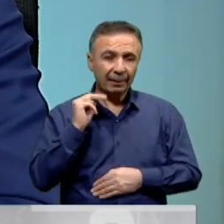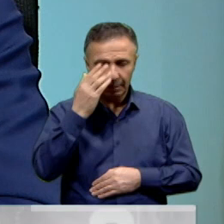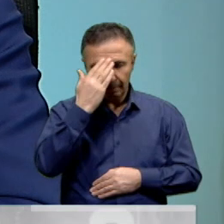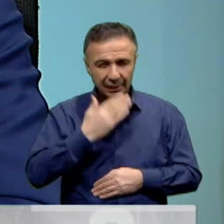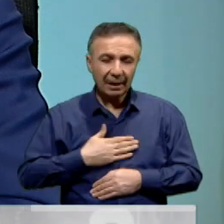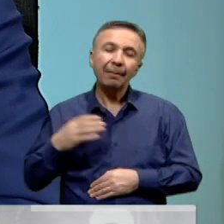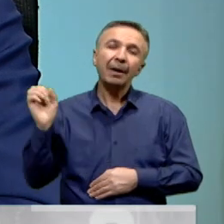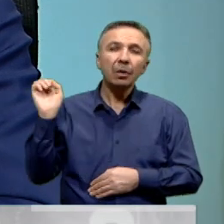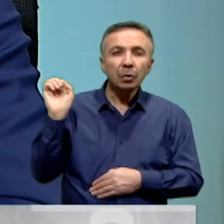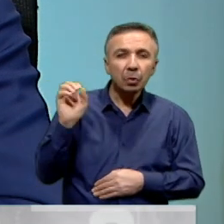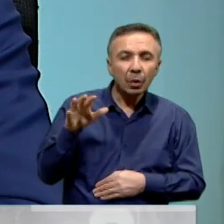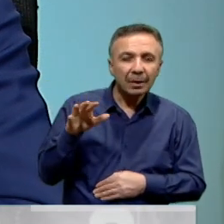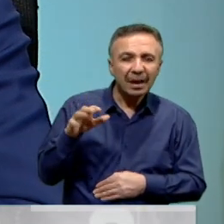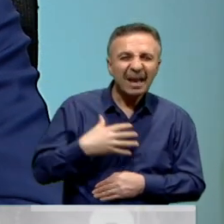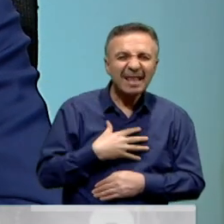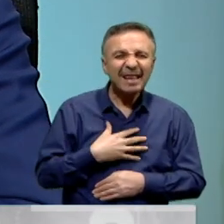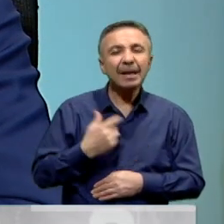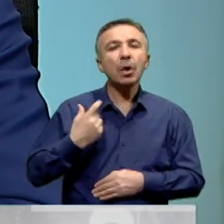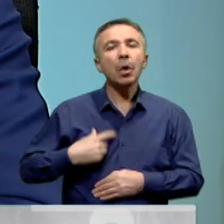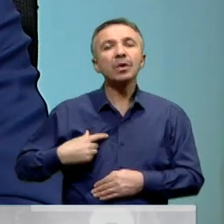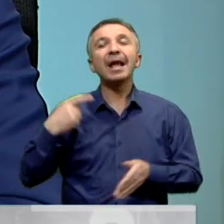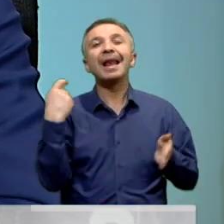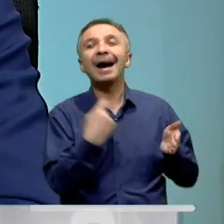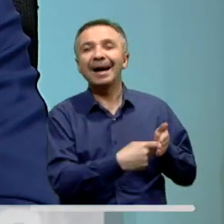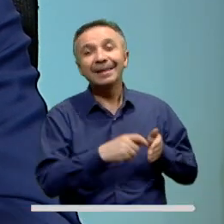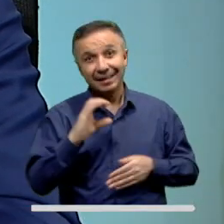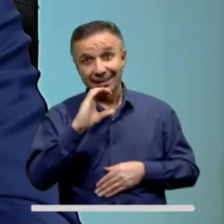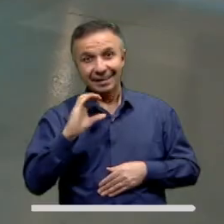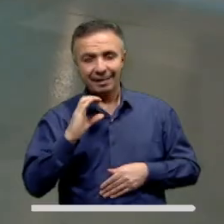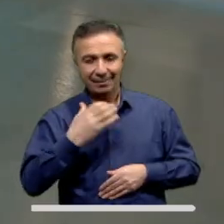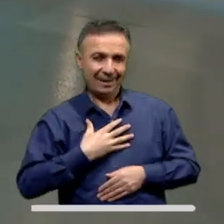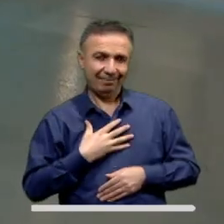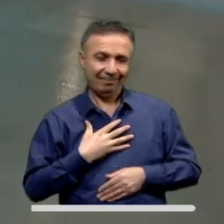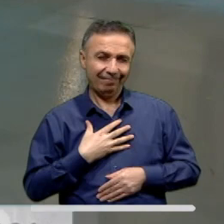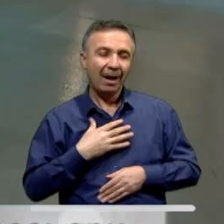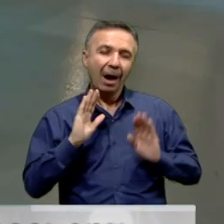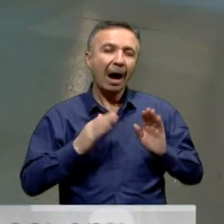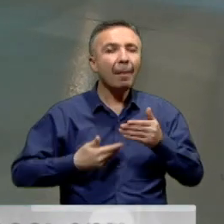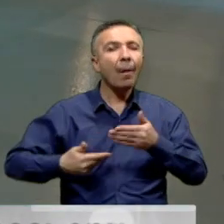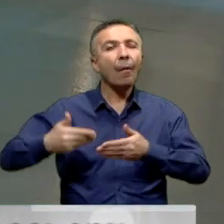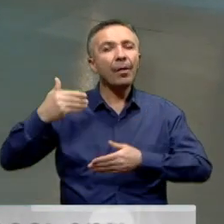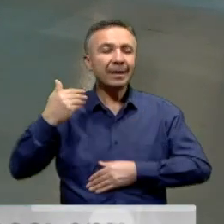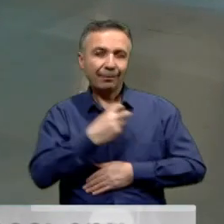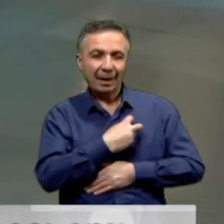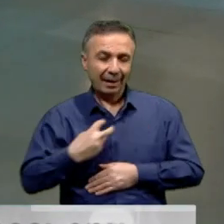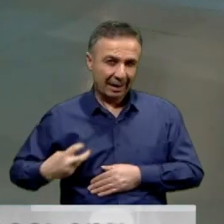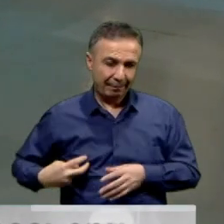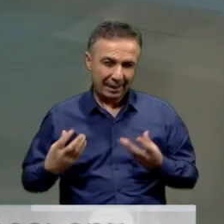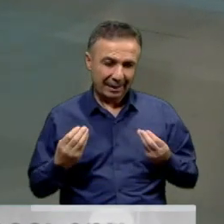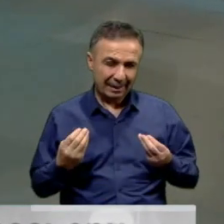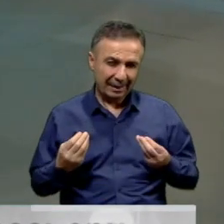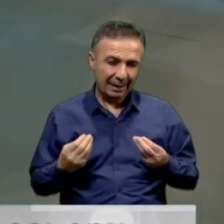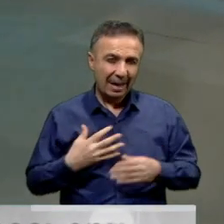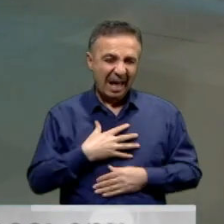gönderilen dinin özel adıdır özel adıdır Ama önceki peygamberlerin de